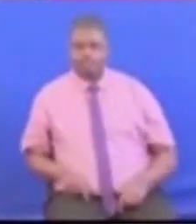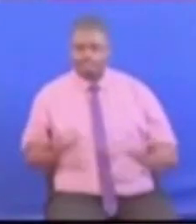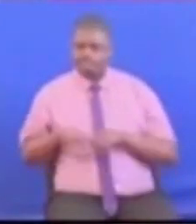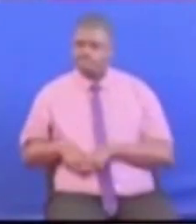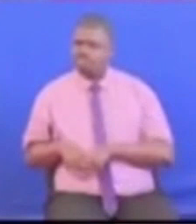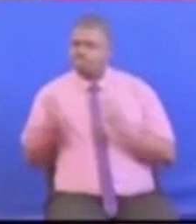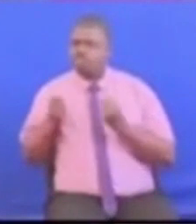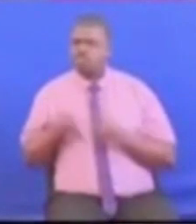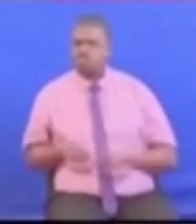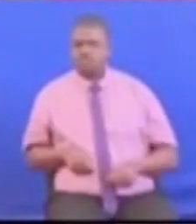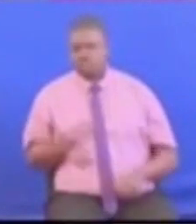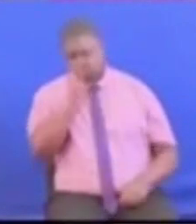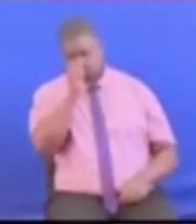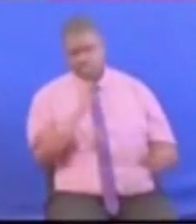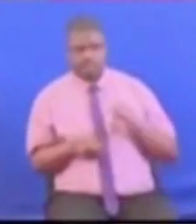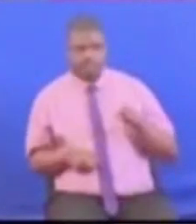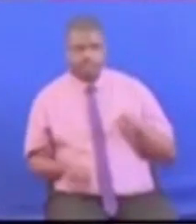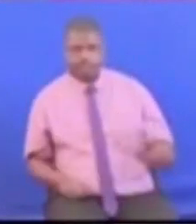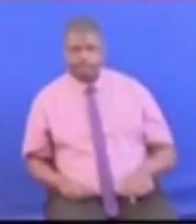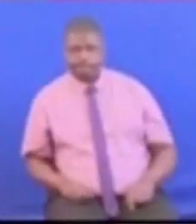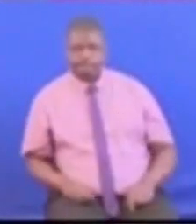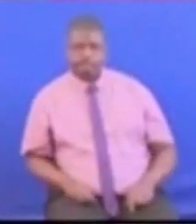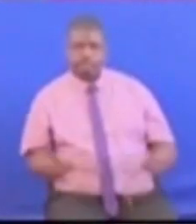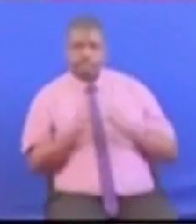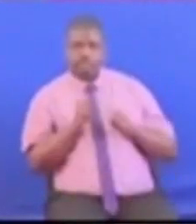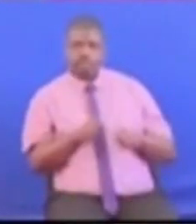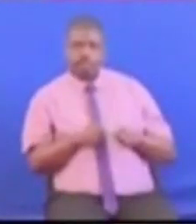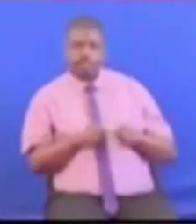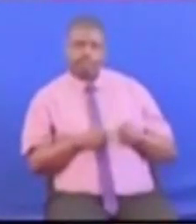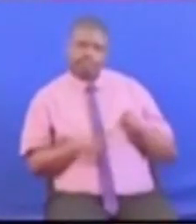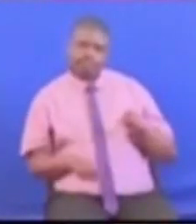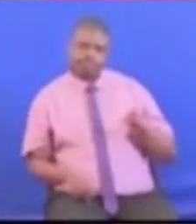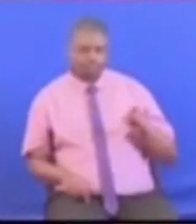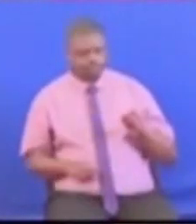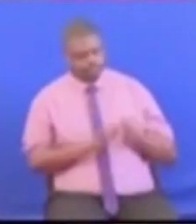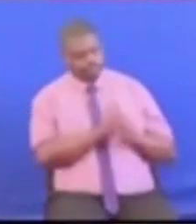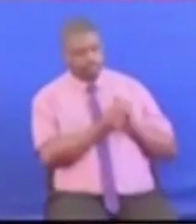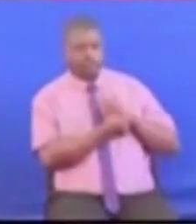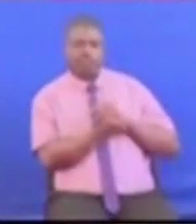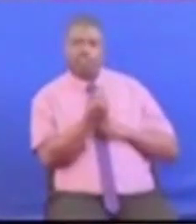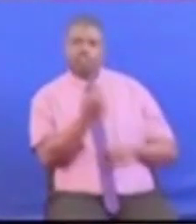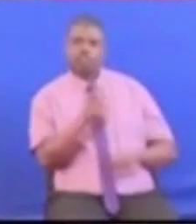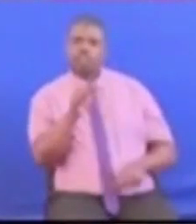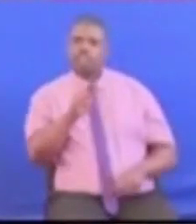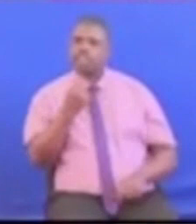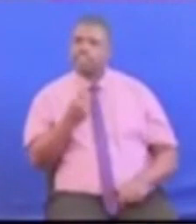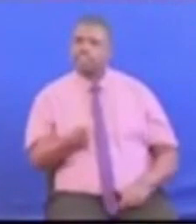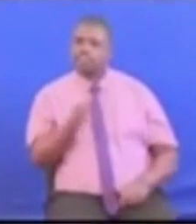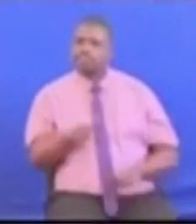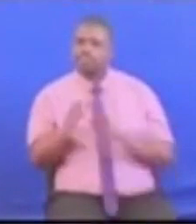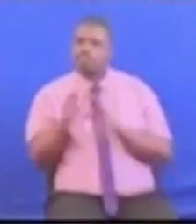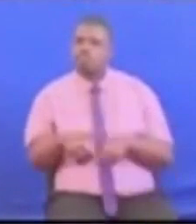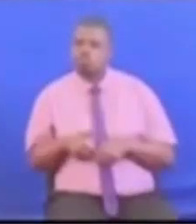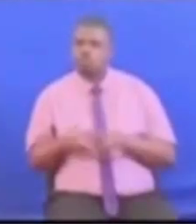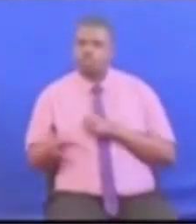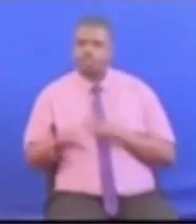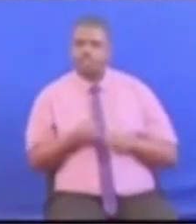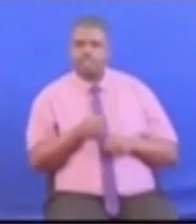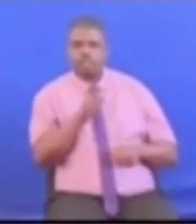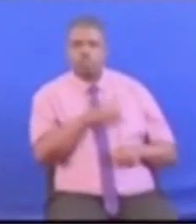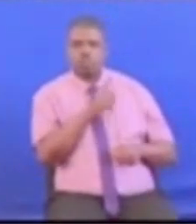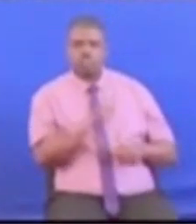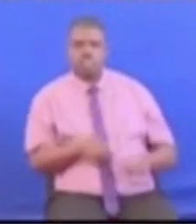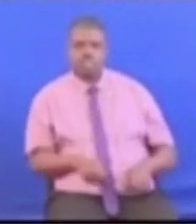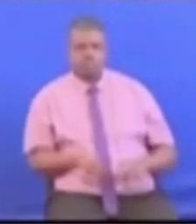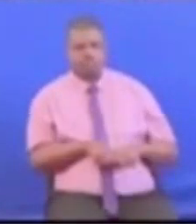mkubwa wa nidhamu. Na hapa niliwatajia fasili ya kwanza A, inasema mbunge atakuwa ametenda kosa la